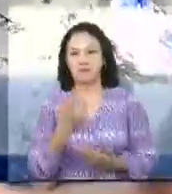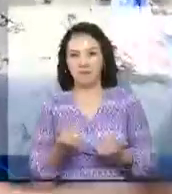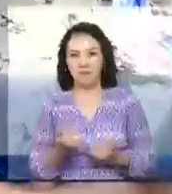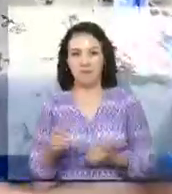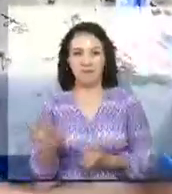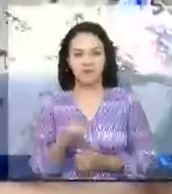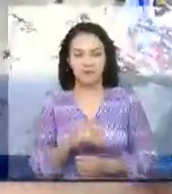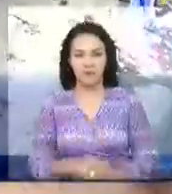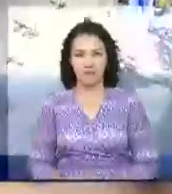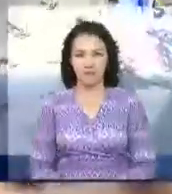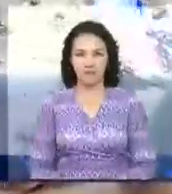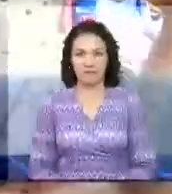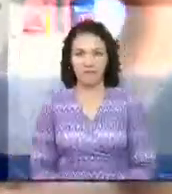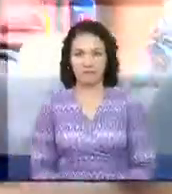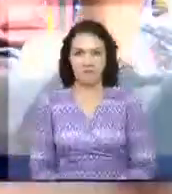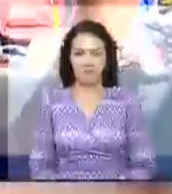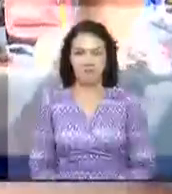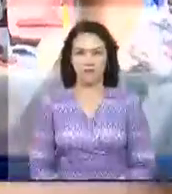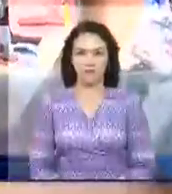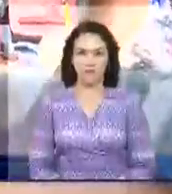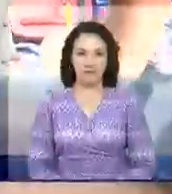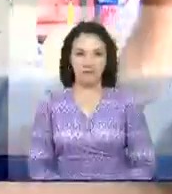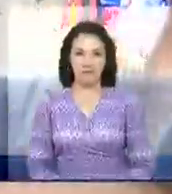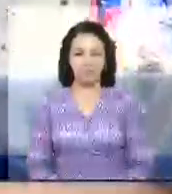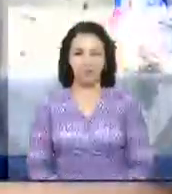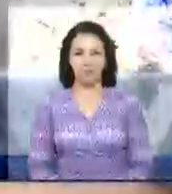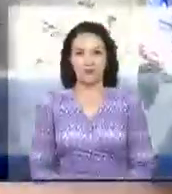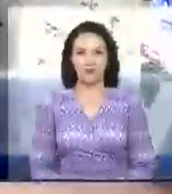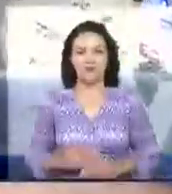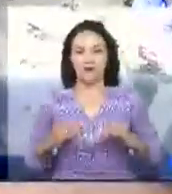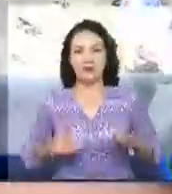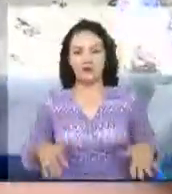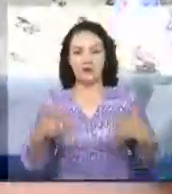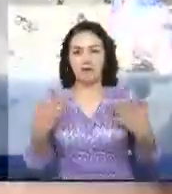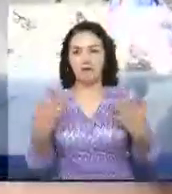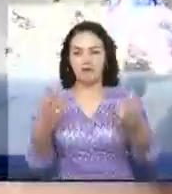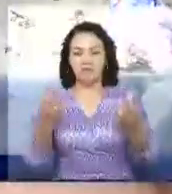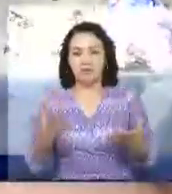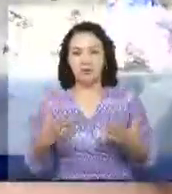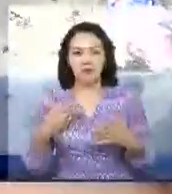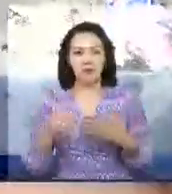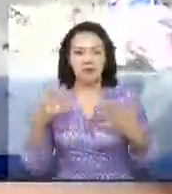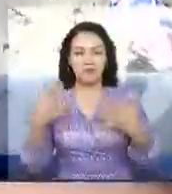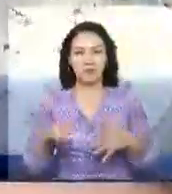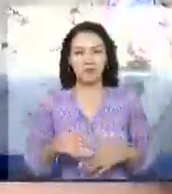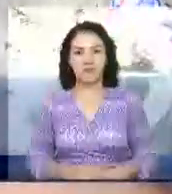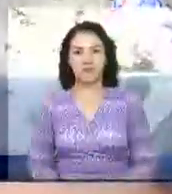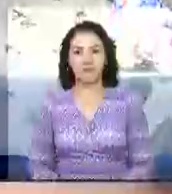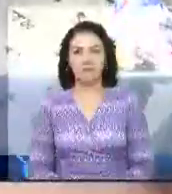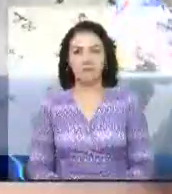все. Вы только фарту купили, да? Что же, рубашка там? Нет, платье просто взяли и все, да. Туда блузка не